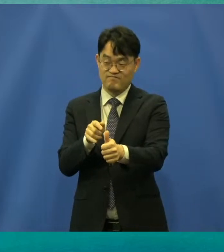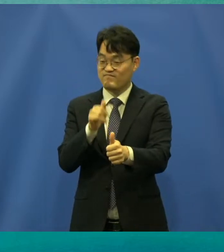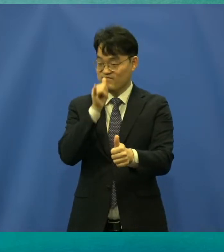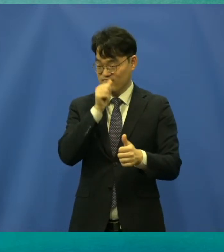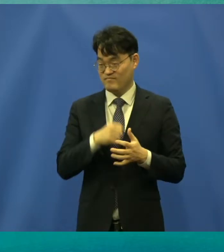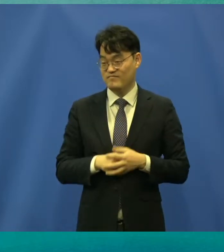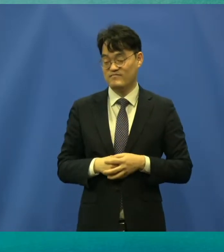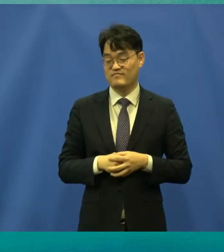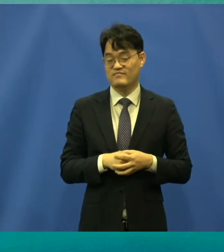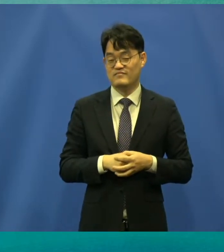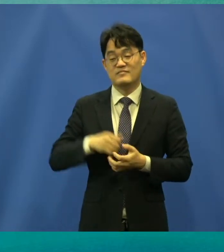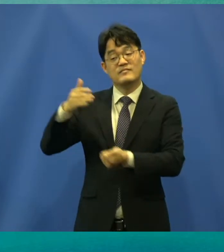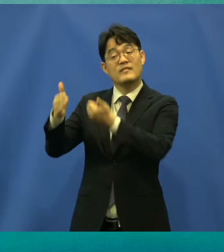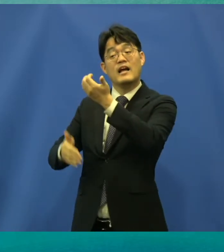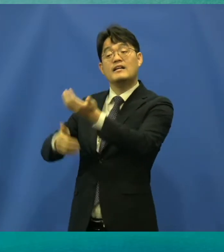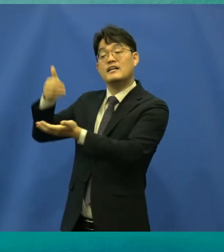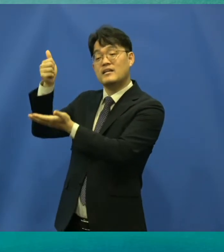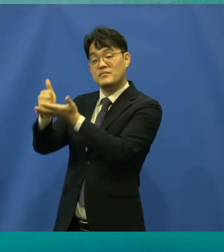가야 됩니다.